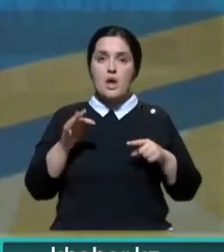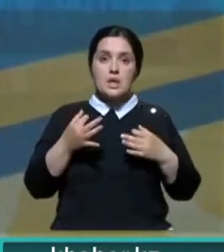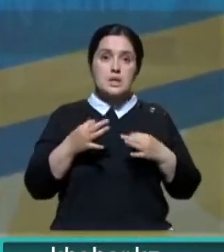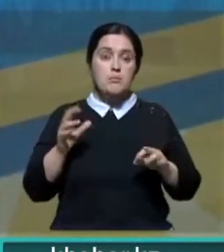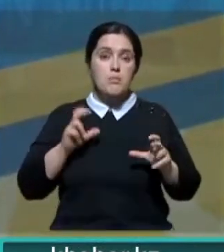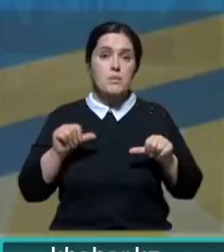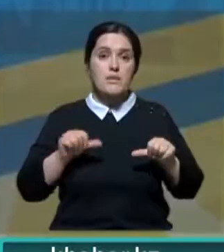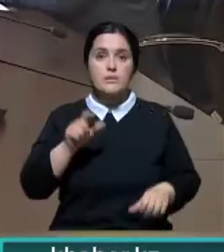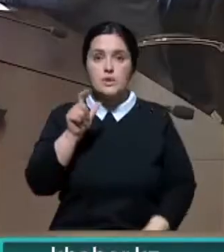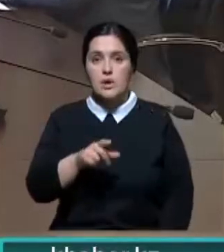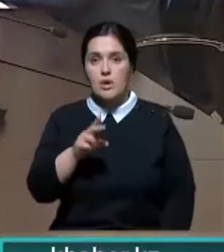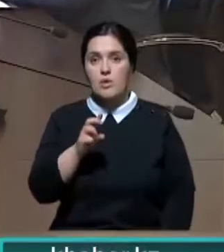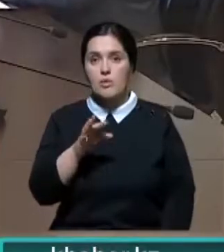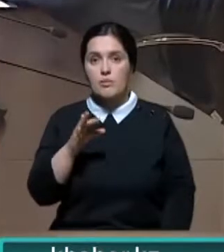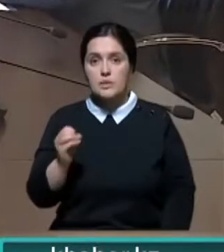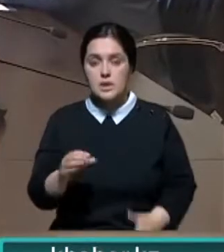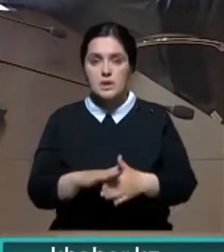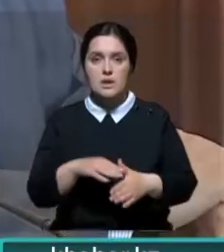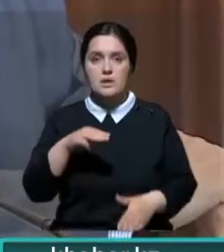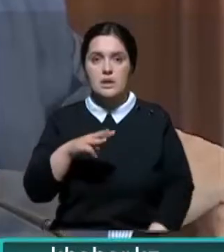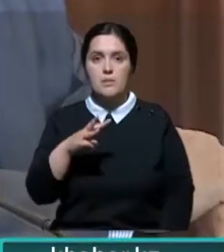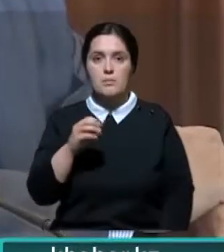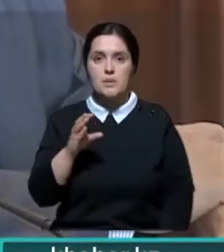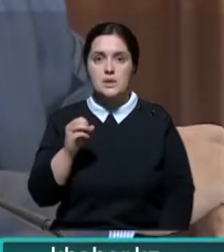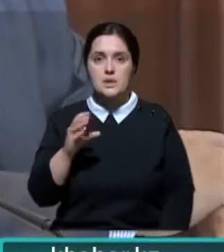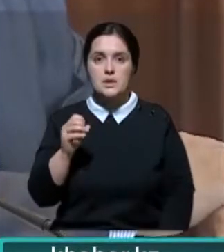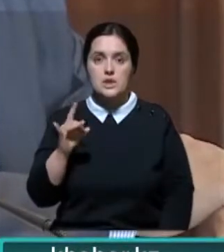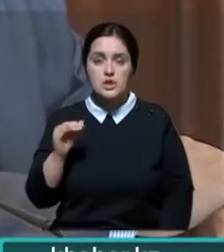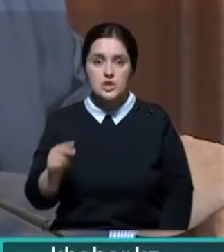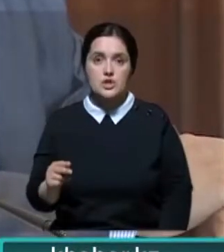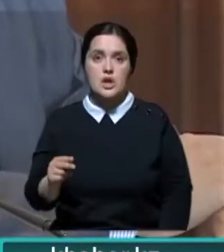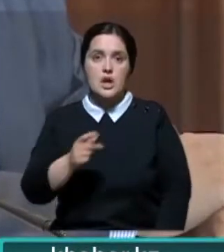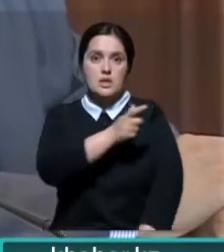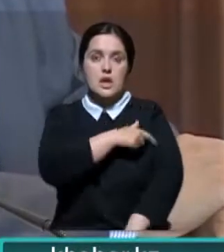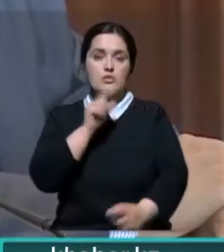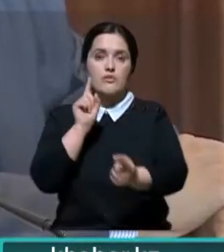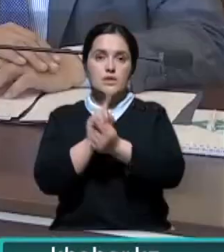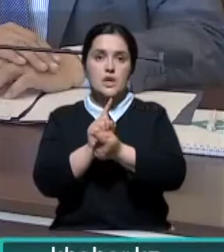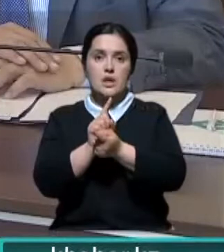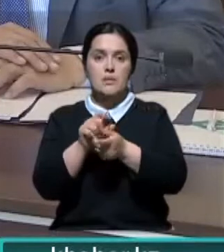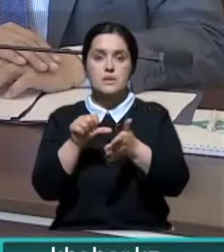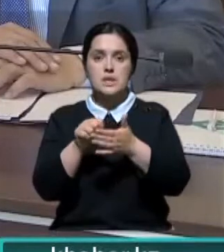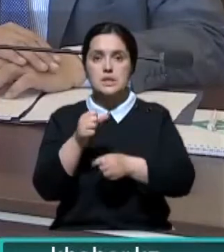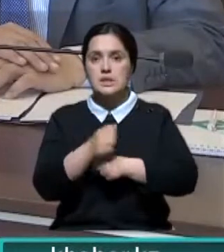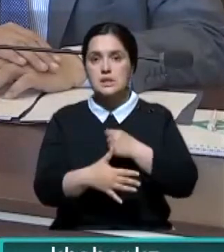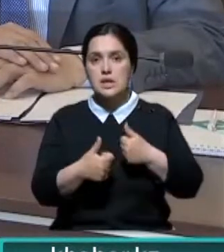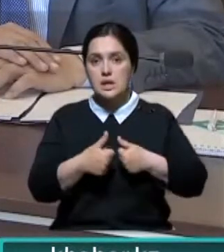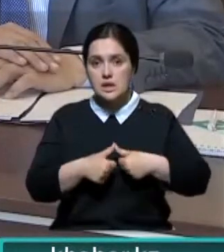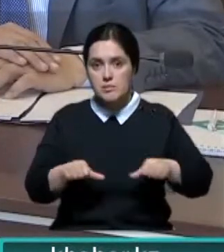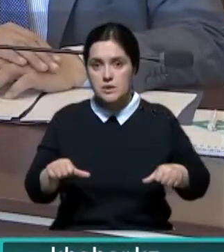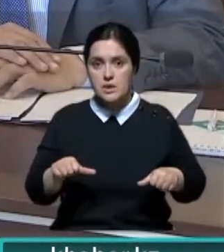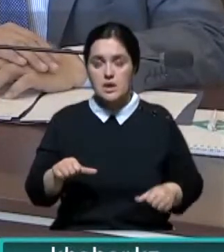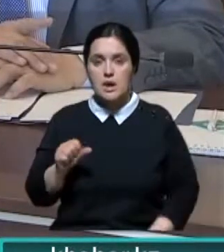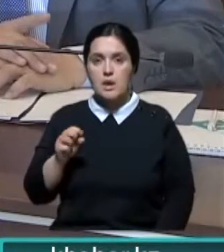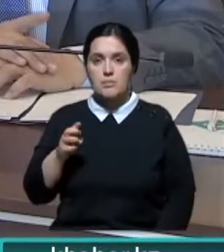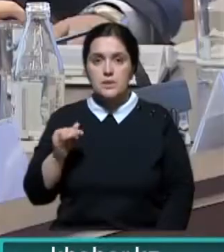демократическим институтам и правам человека при ОБСЕ Тамаш Месерич. Делегацию встречал председатель Центральной